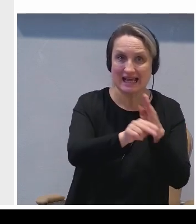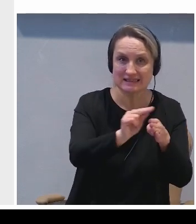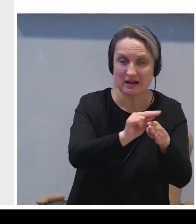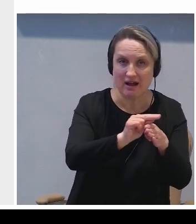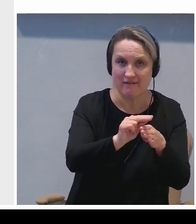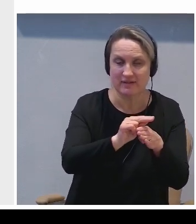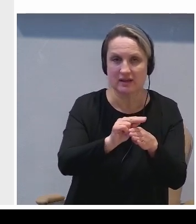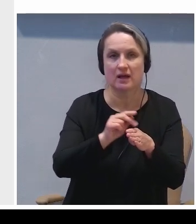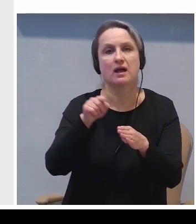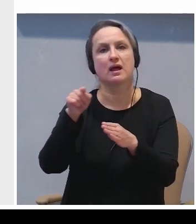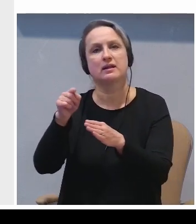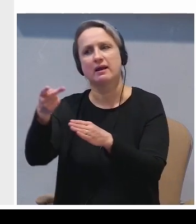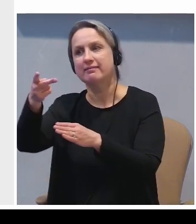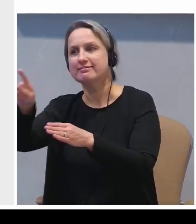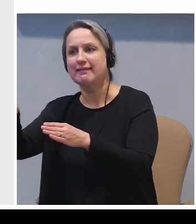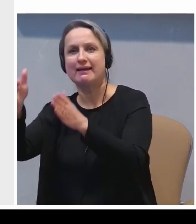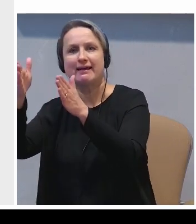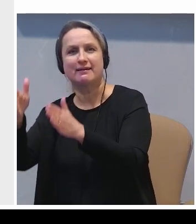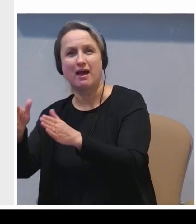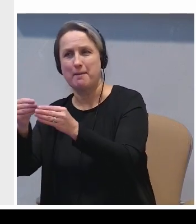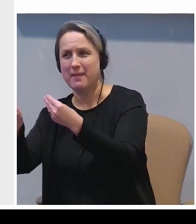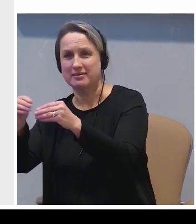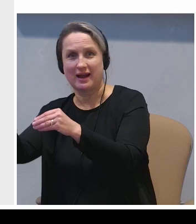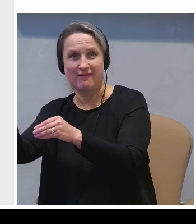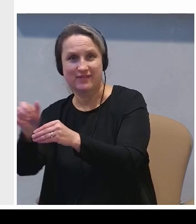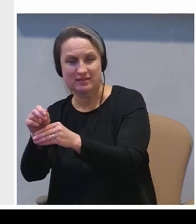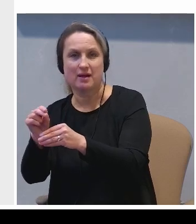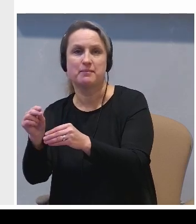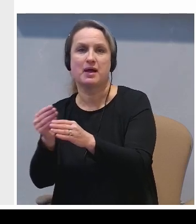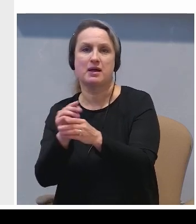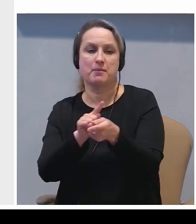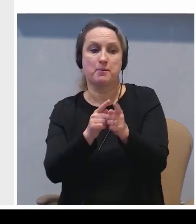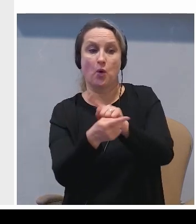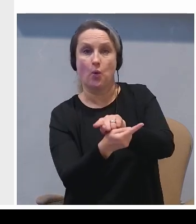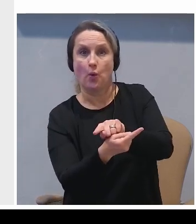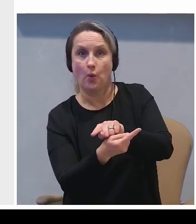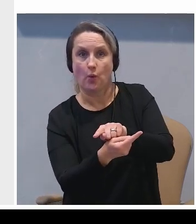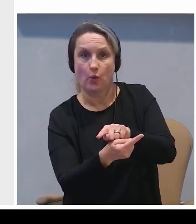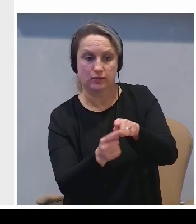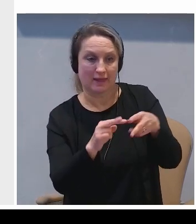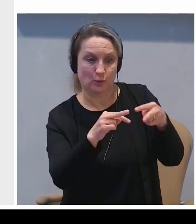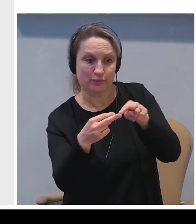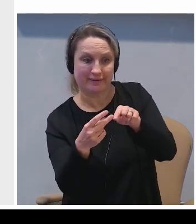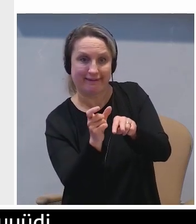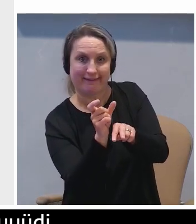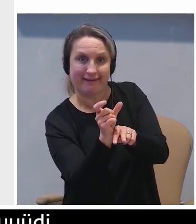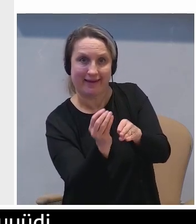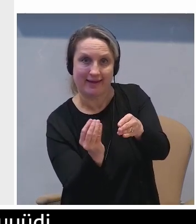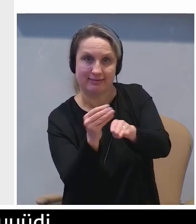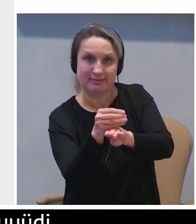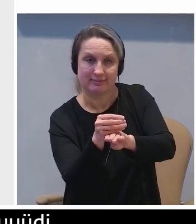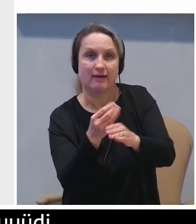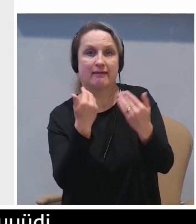võtame materjali So kehast these are välja, some of the blood redigeerime diseases seda I'm going to ja talk about. I'm going paneme to talk mainly muudetud about metabolic disease, geenimaterjali but tagasi there are kehasse.